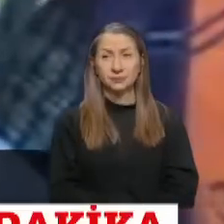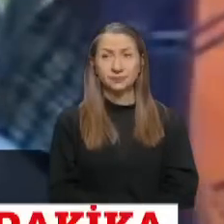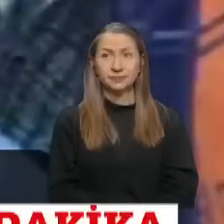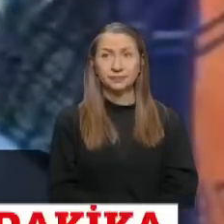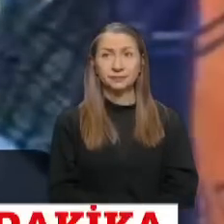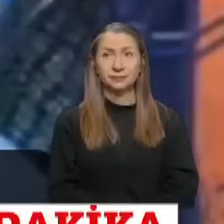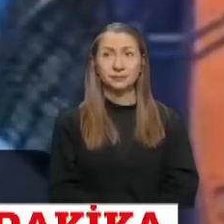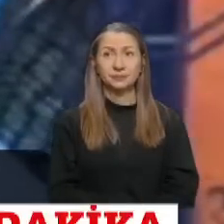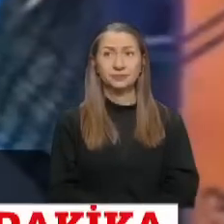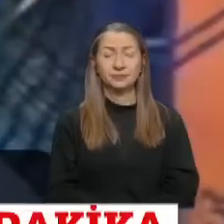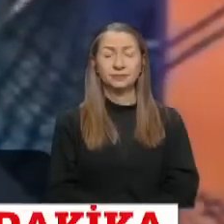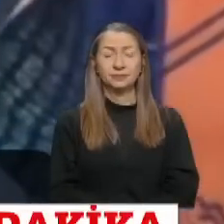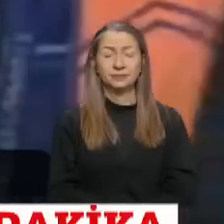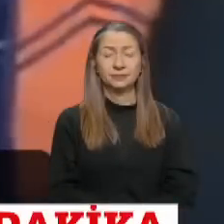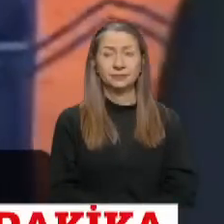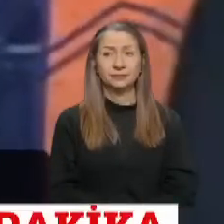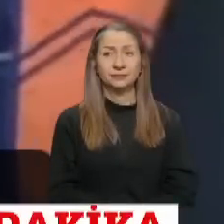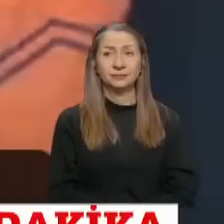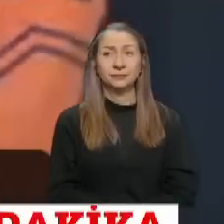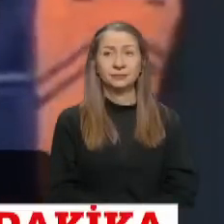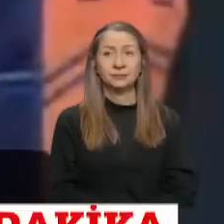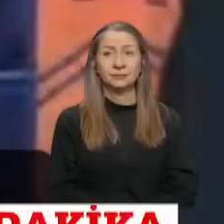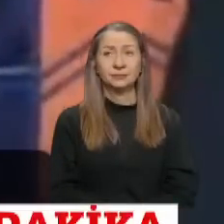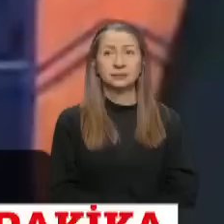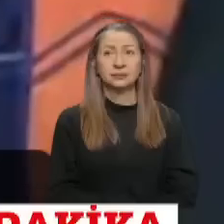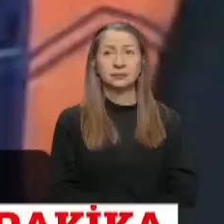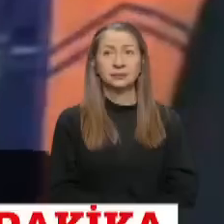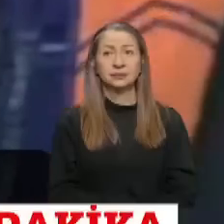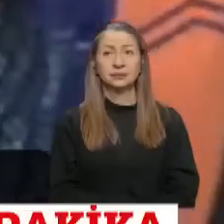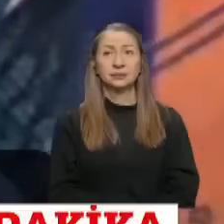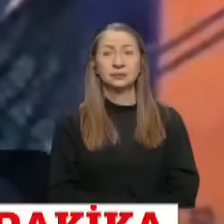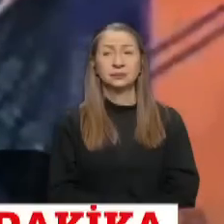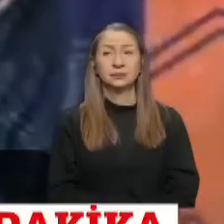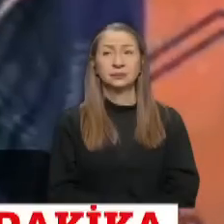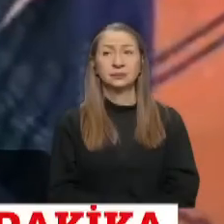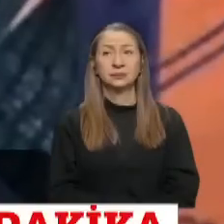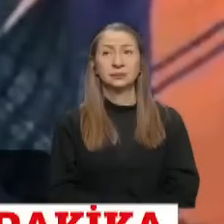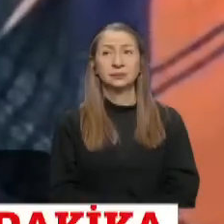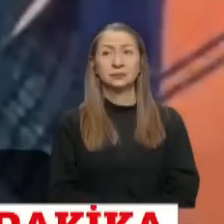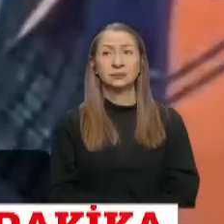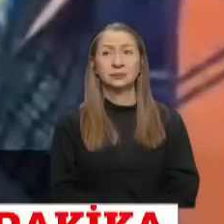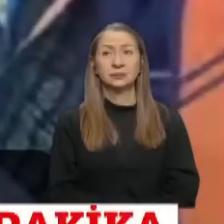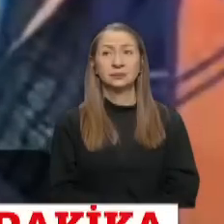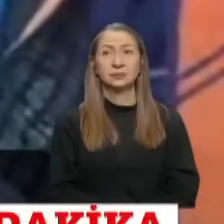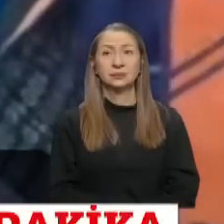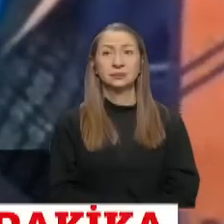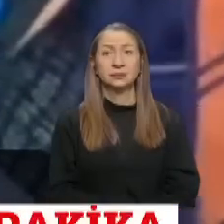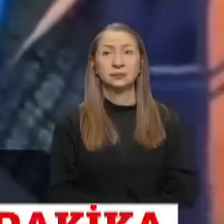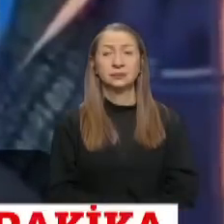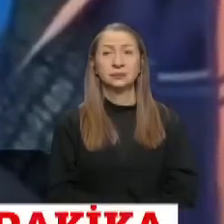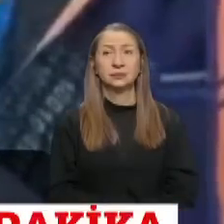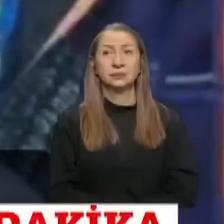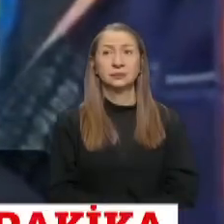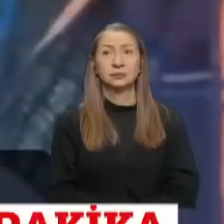sesini duydum. Anneciğim ben geldim dedim. Diye sesi geldi ama 3 gündür çıkaramadık. Nefesi varsa da